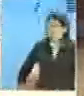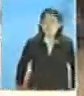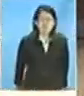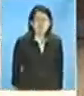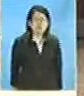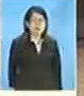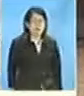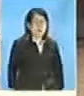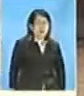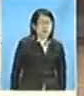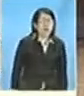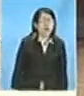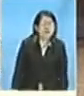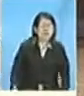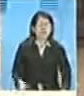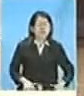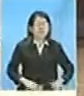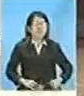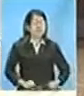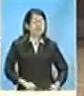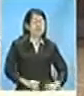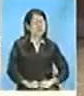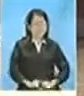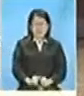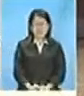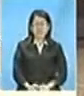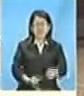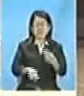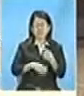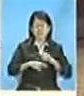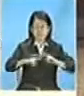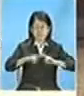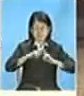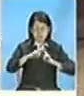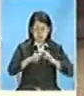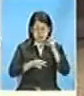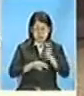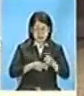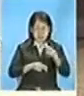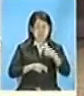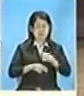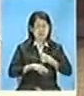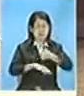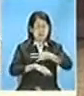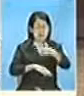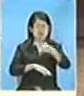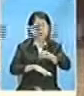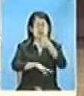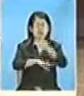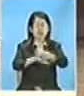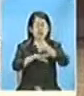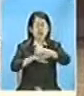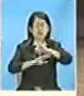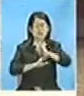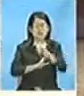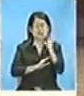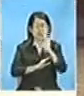จริงๆแล้วชีวิตผมไม่น่าจะได้เป็นผู้ว่าการจังหวัดเพราะมันเริ่มพื้นฐานมาจากเด็กนักเรียนช่